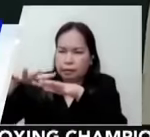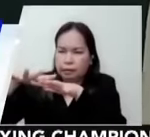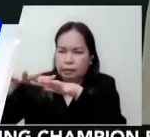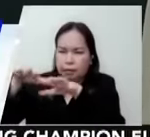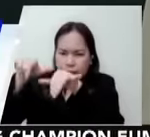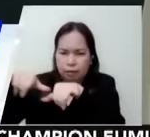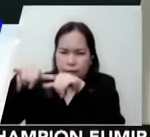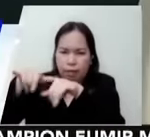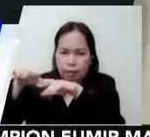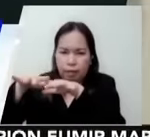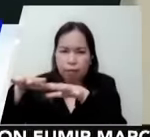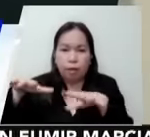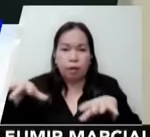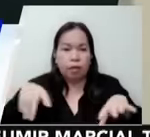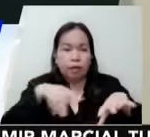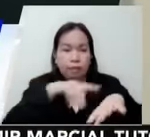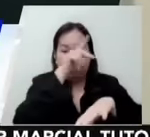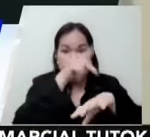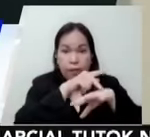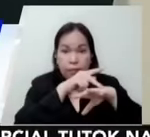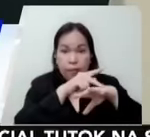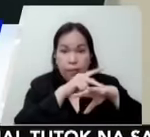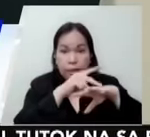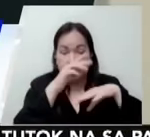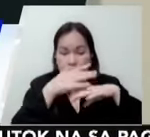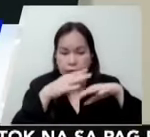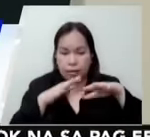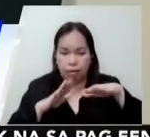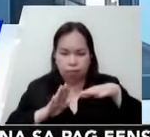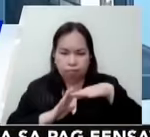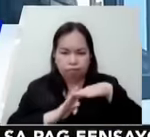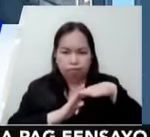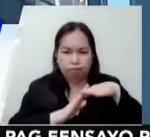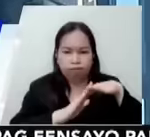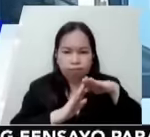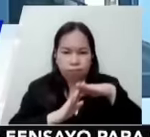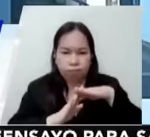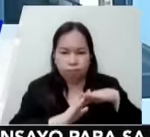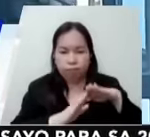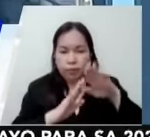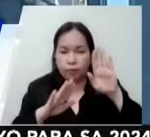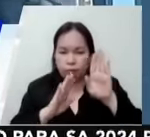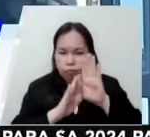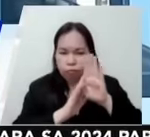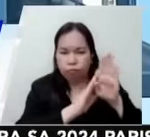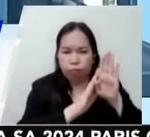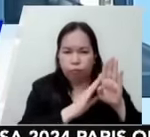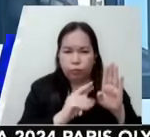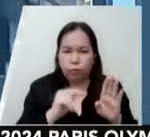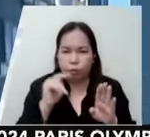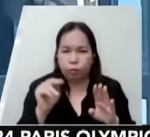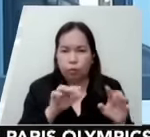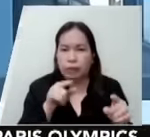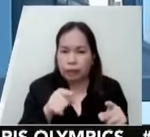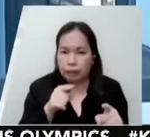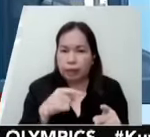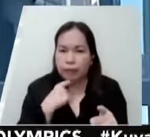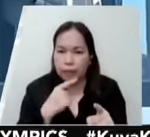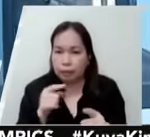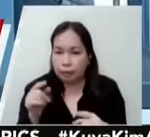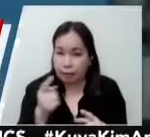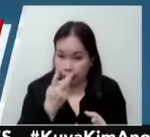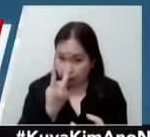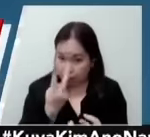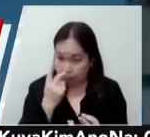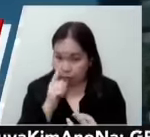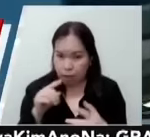the Philippine Sea Plate. So we're being pushed towards the northwest. Ganito kalakas ang pag-uga sa lindol na tumama sa